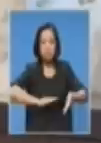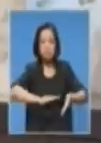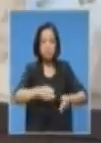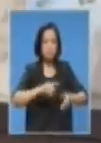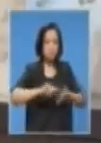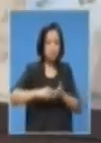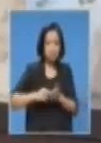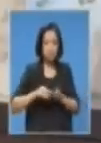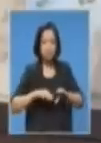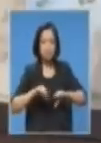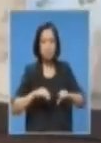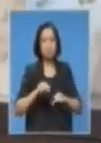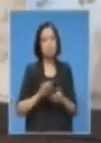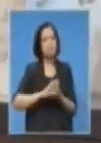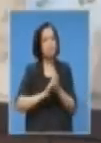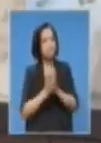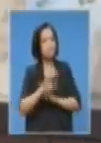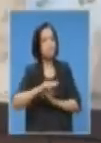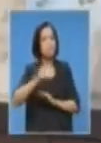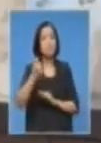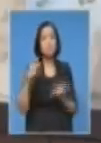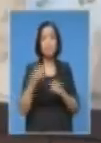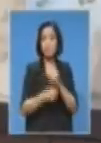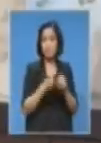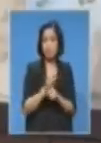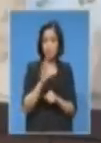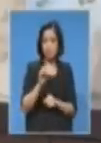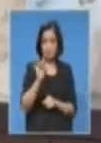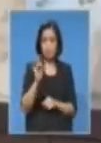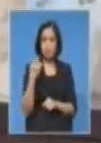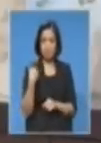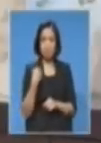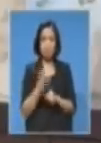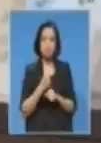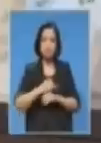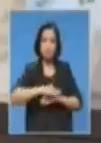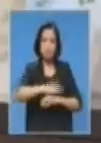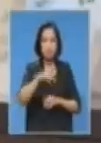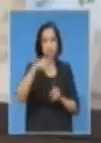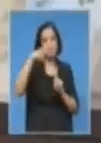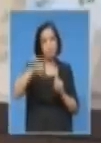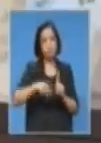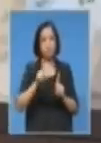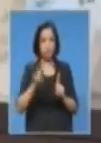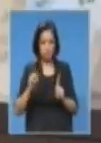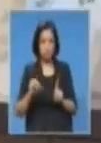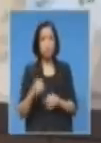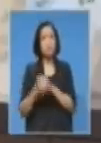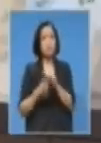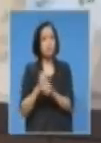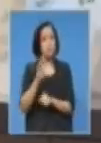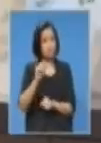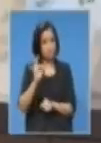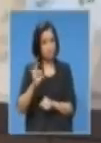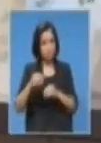นะครับปี2558นั้นเนี่ยก็จะมีการก่อสร้างอยู่จำนวนทั้งหมดนะครับ 1,000 กิโลเมตรปี59ก็จะต่